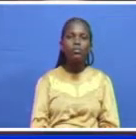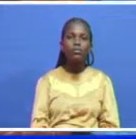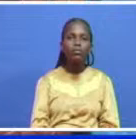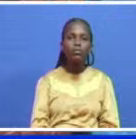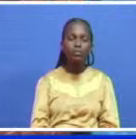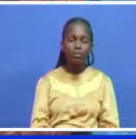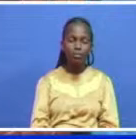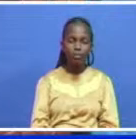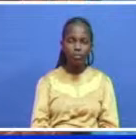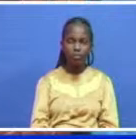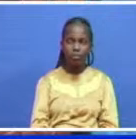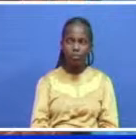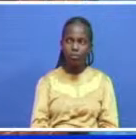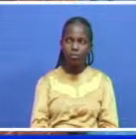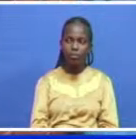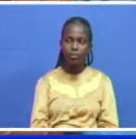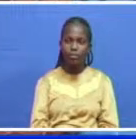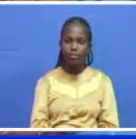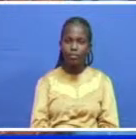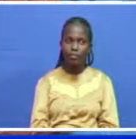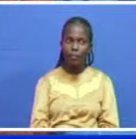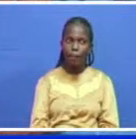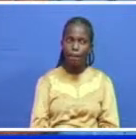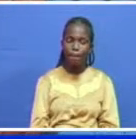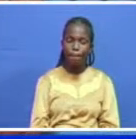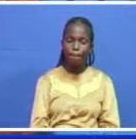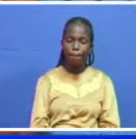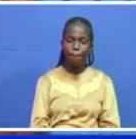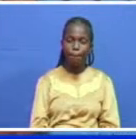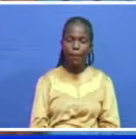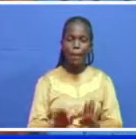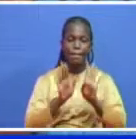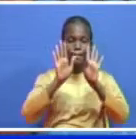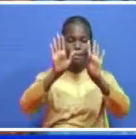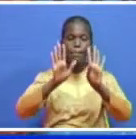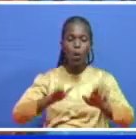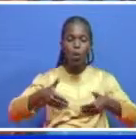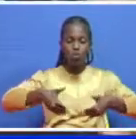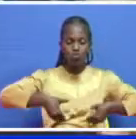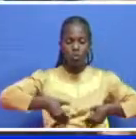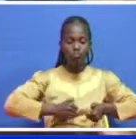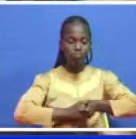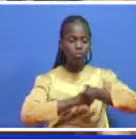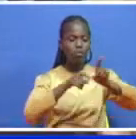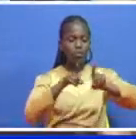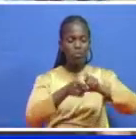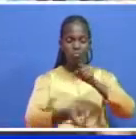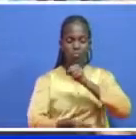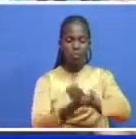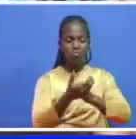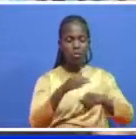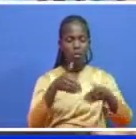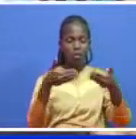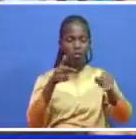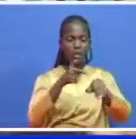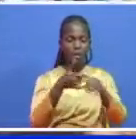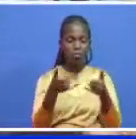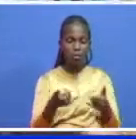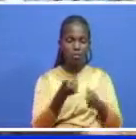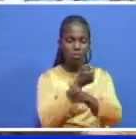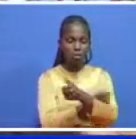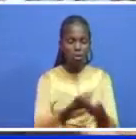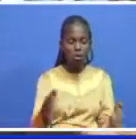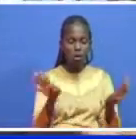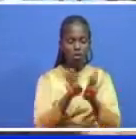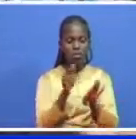ingewa. So. Vena vata wa mwika kukwato kwako na kuna ungo mwata wa mwenye vinda ni mavingi ita maskulu kwa vinda